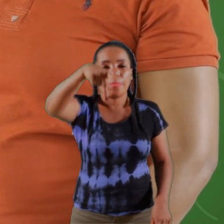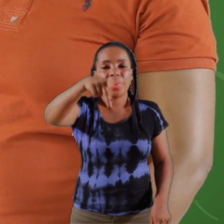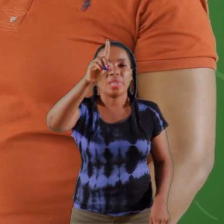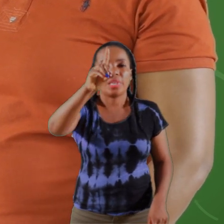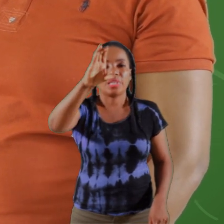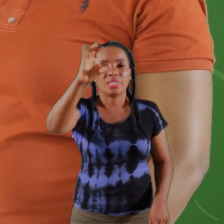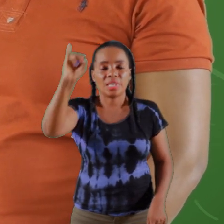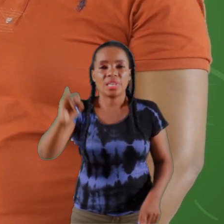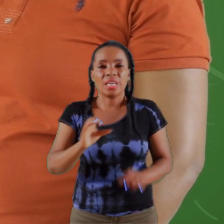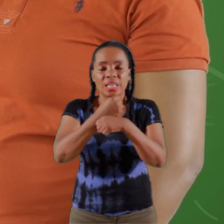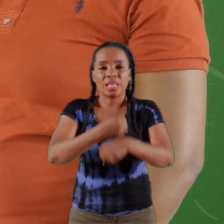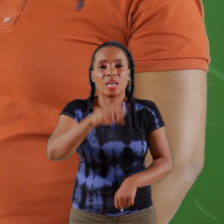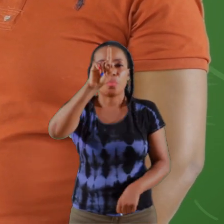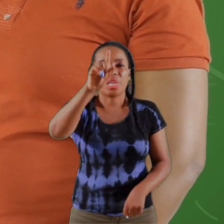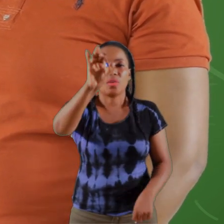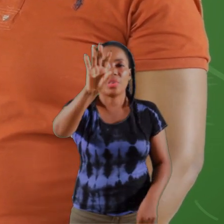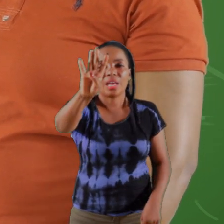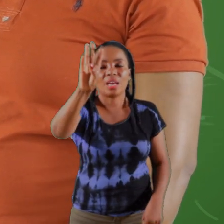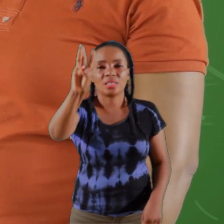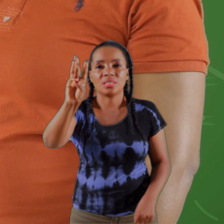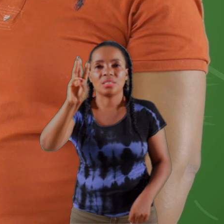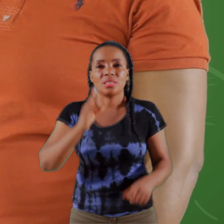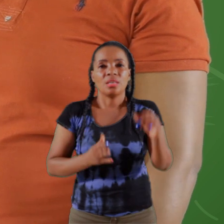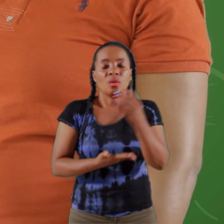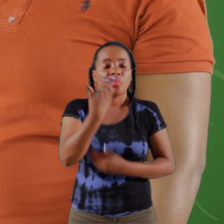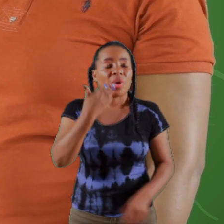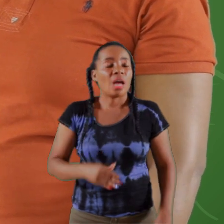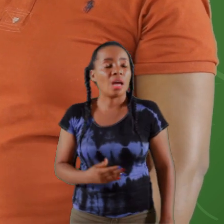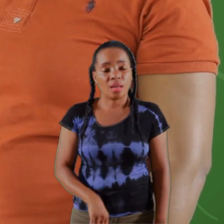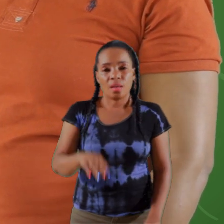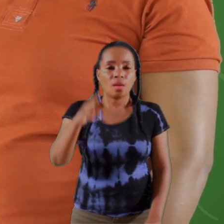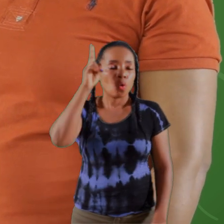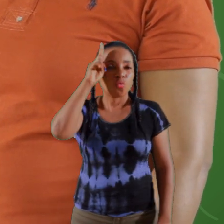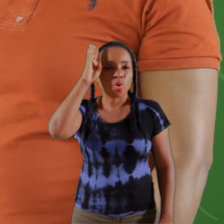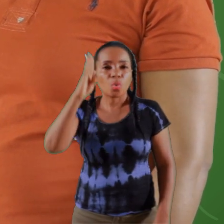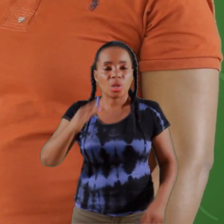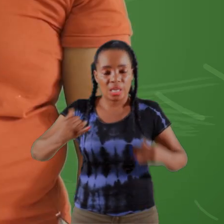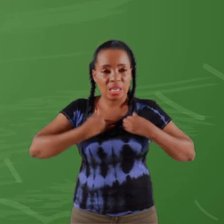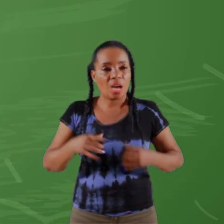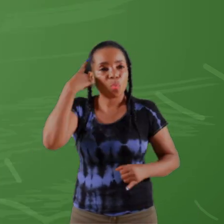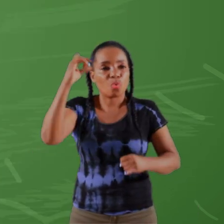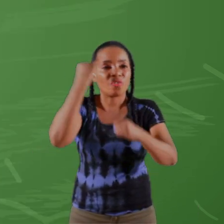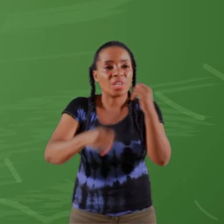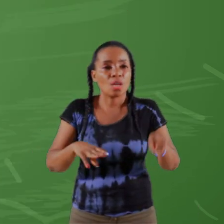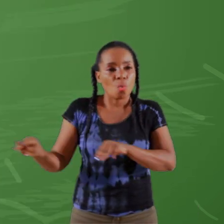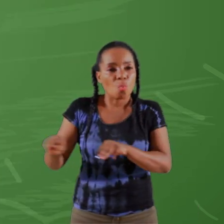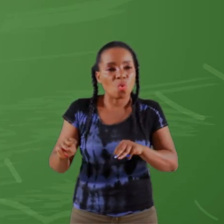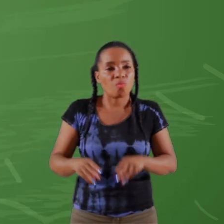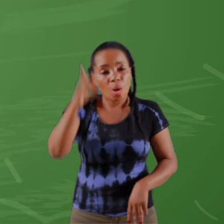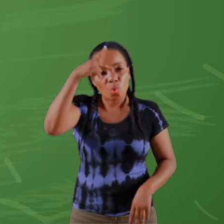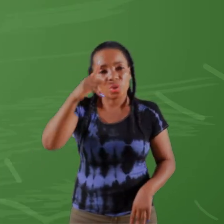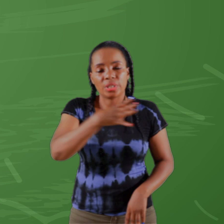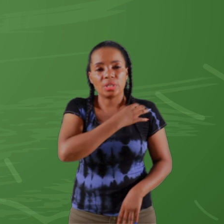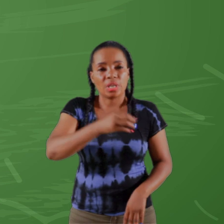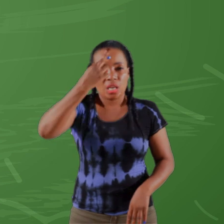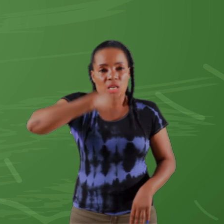de Félix Houphouët-Boigny. Nous avons enfin les mouvements politiques et religieux. Chers élèves, pour voir si vous